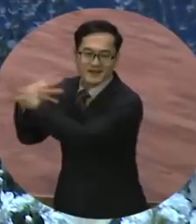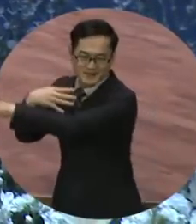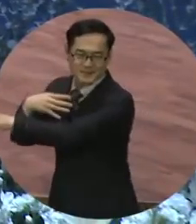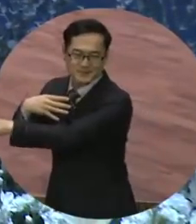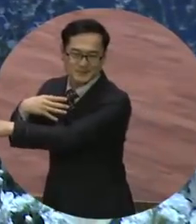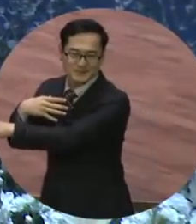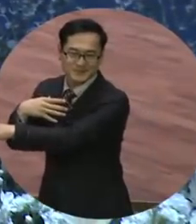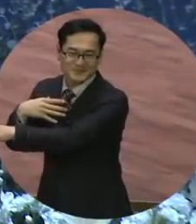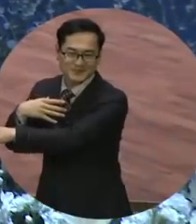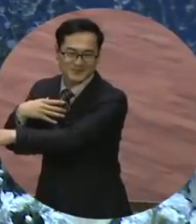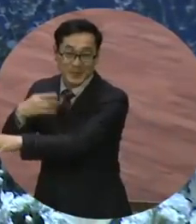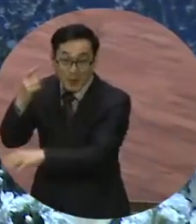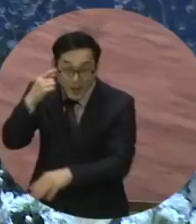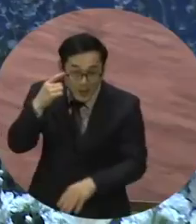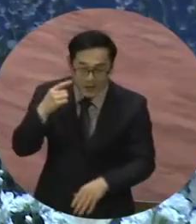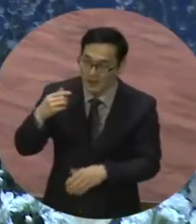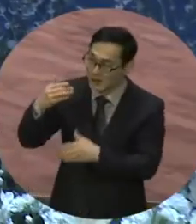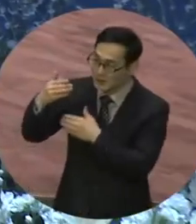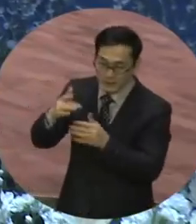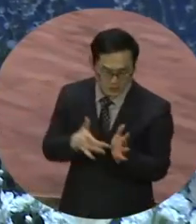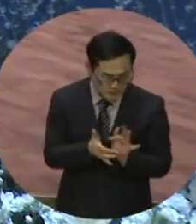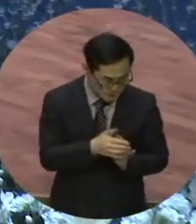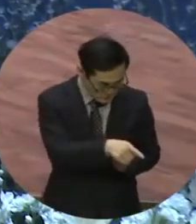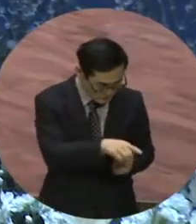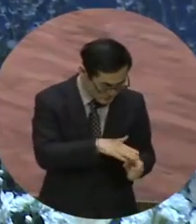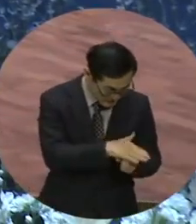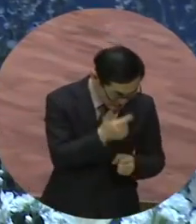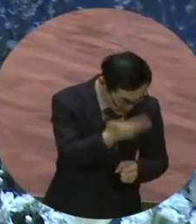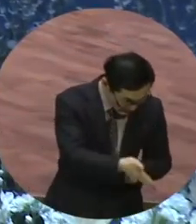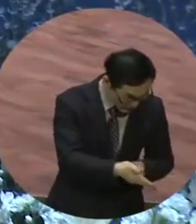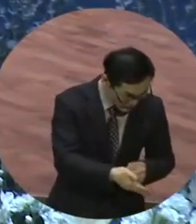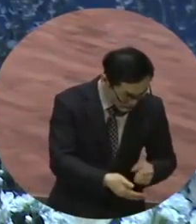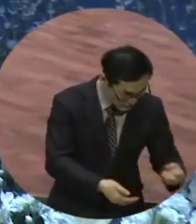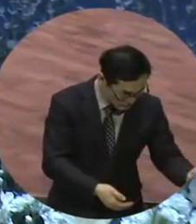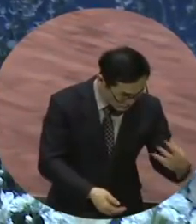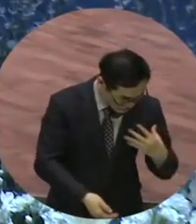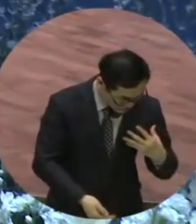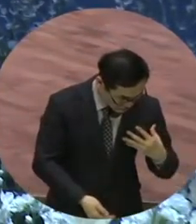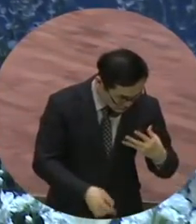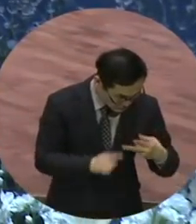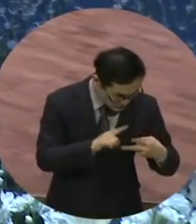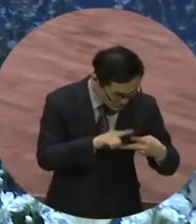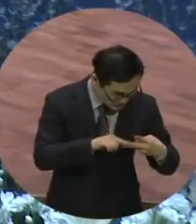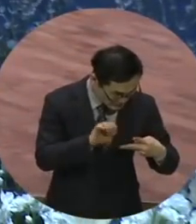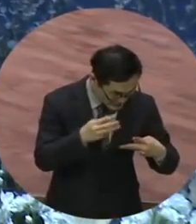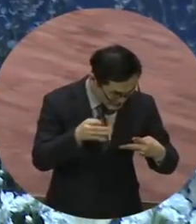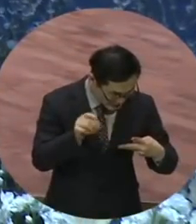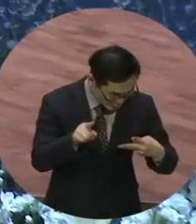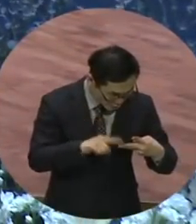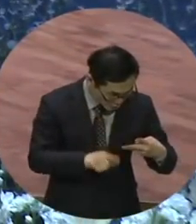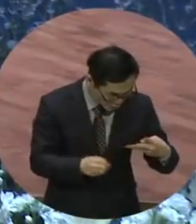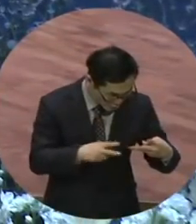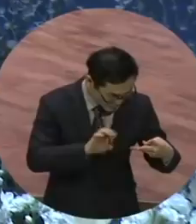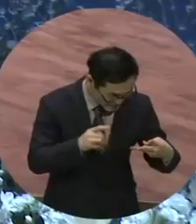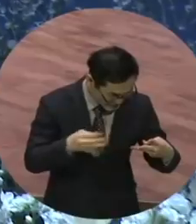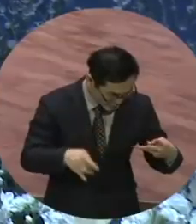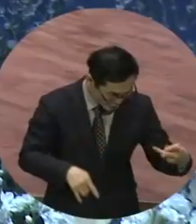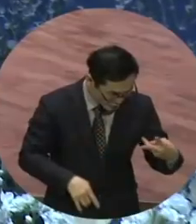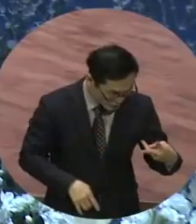하는가 아시기 때문에 베드로의 마음의 상태와 맞추어 준 용어.